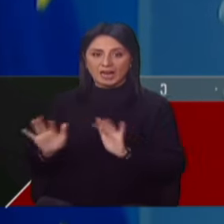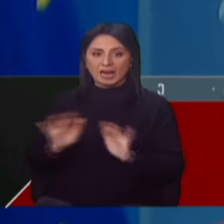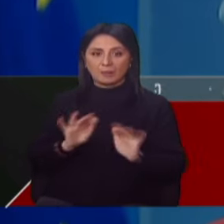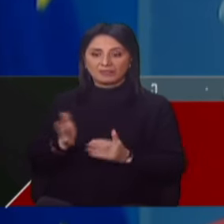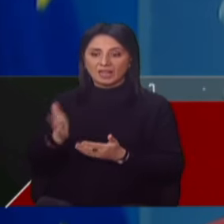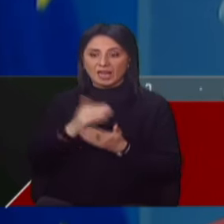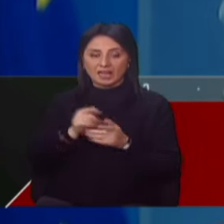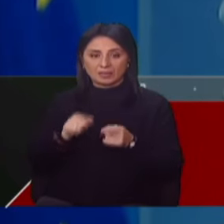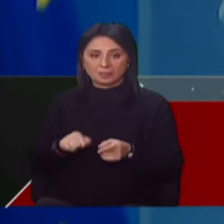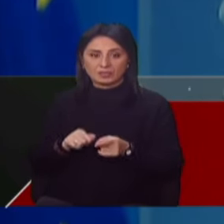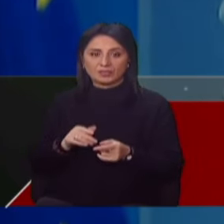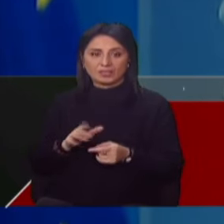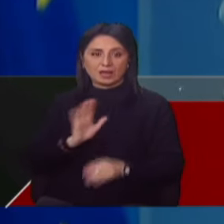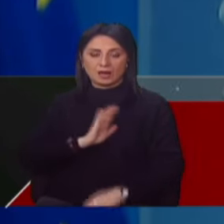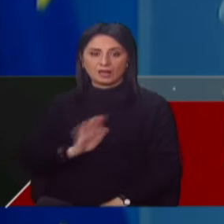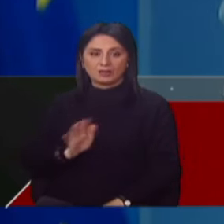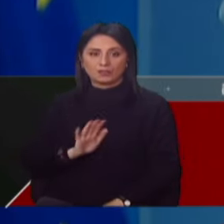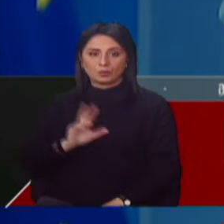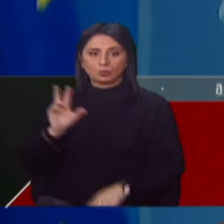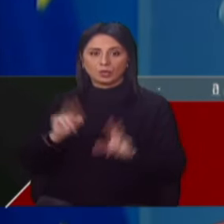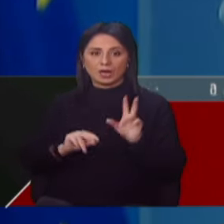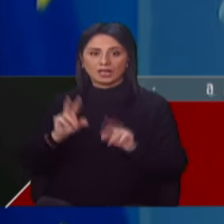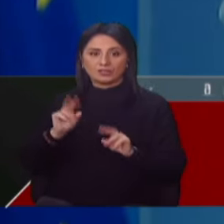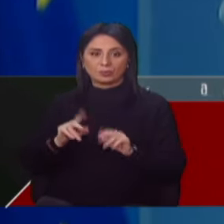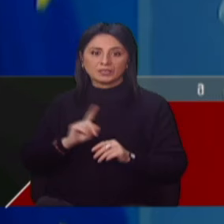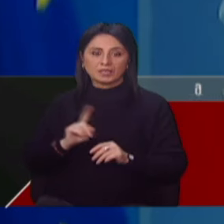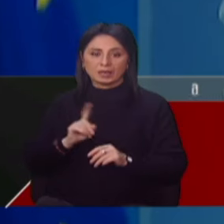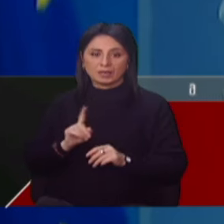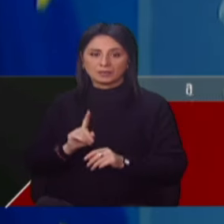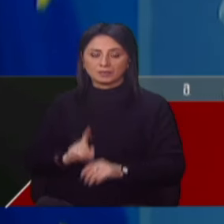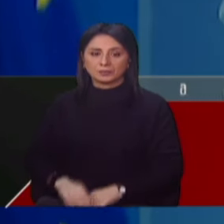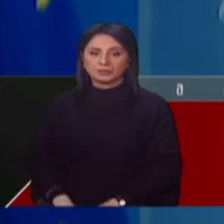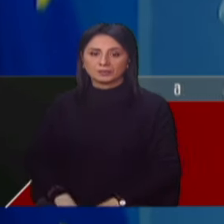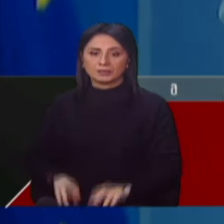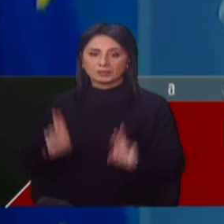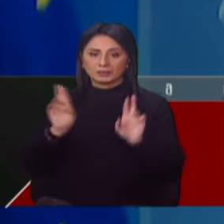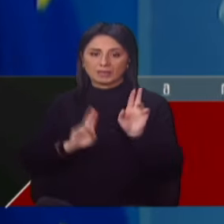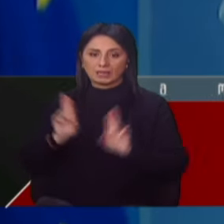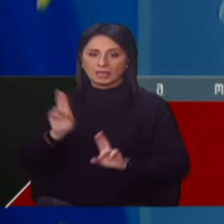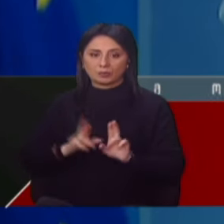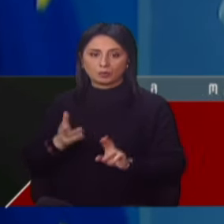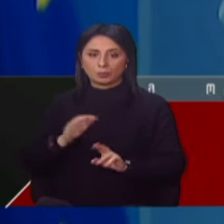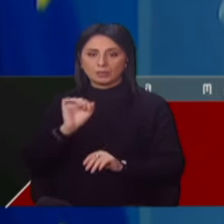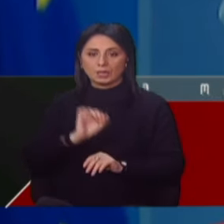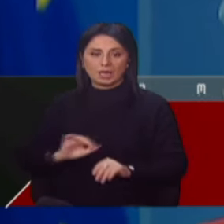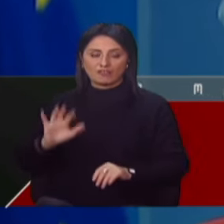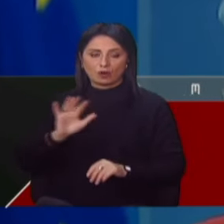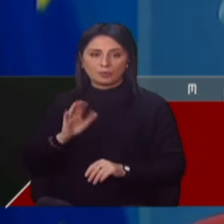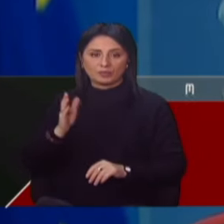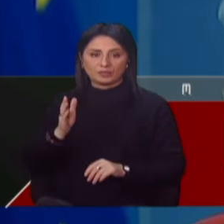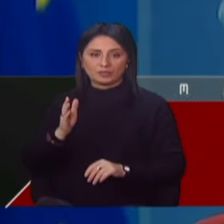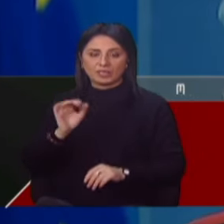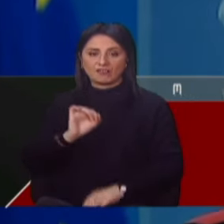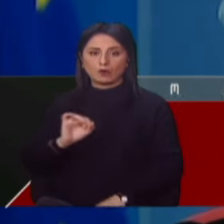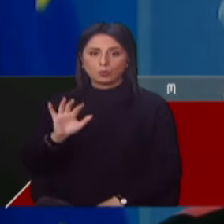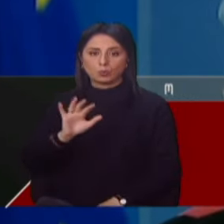ქმედებების ეტაპზე არ იყო გათვალისწინებული გარკვეული სტანდარტები, რომელიც ევროპას,